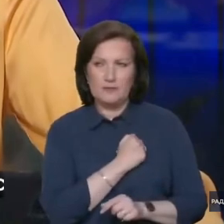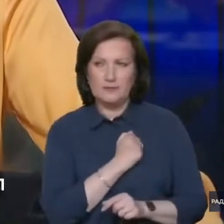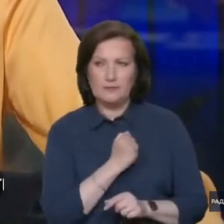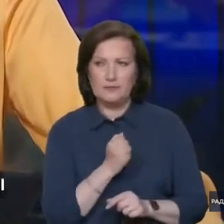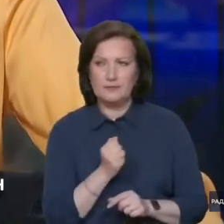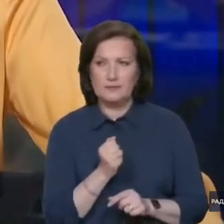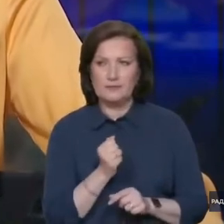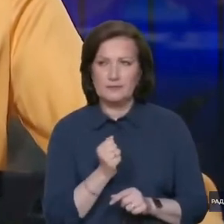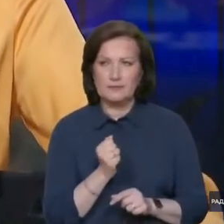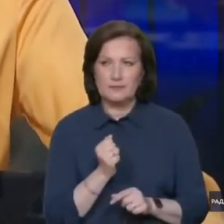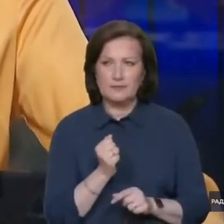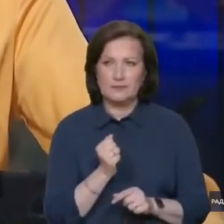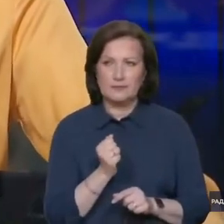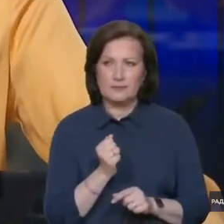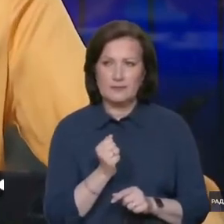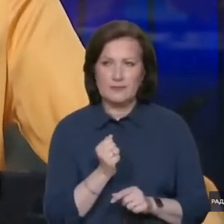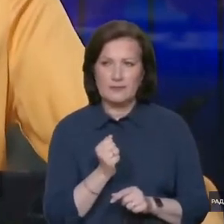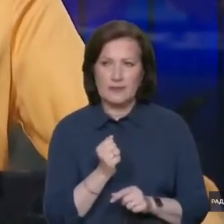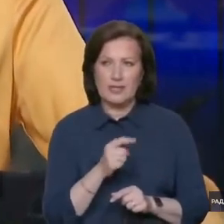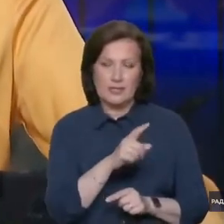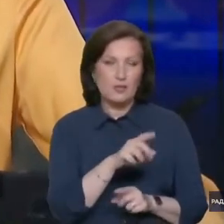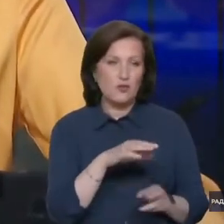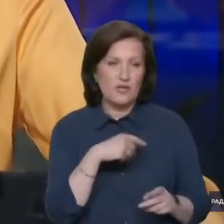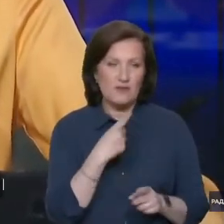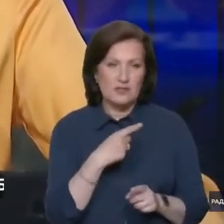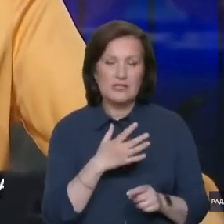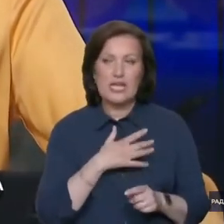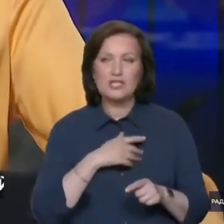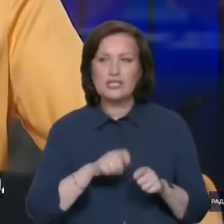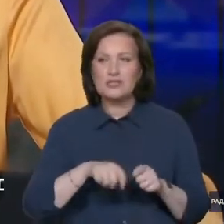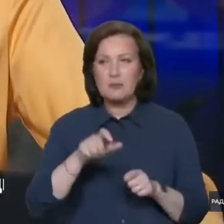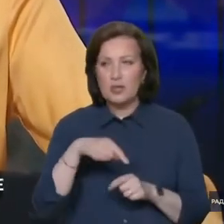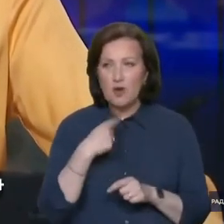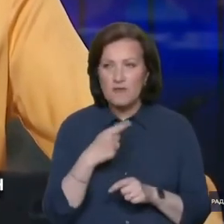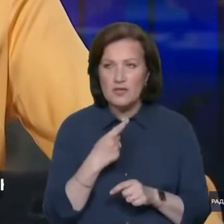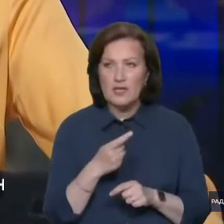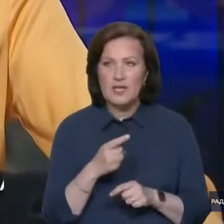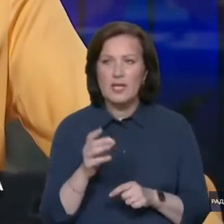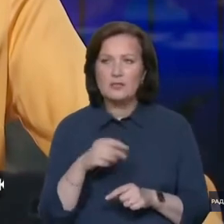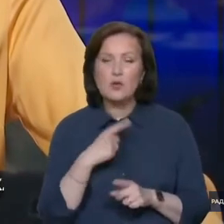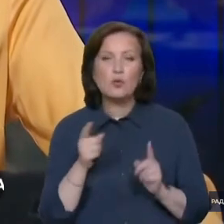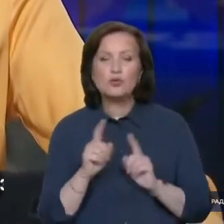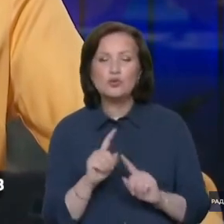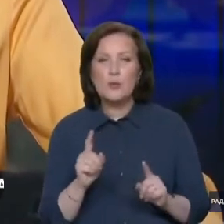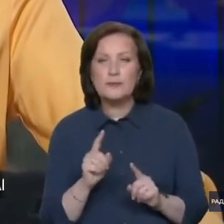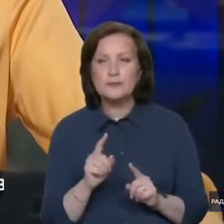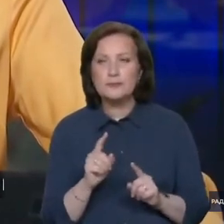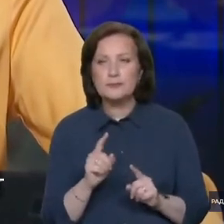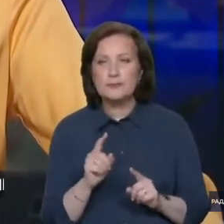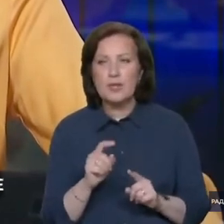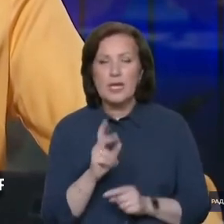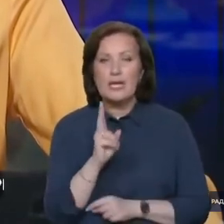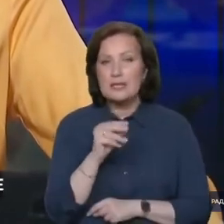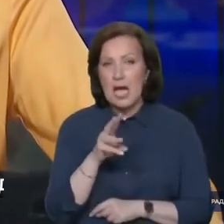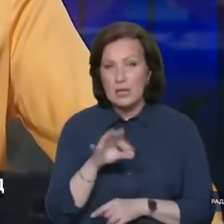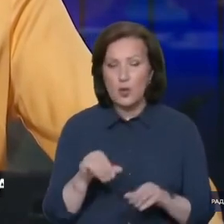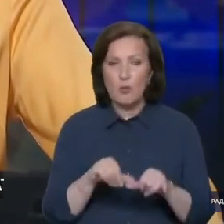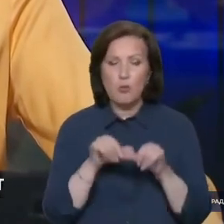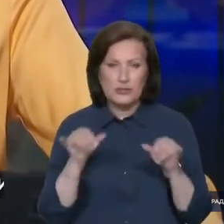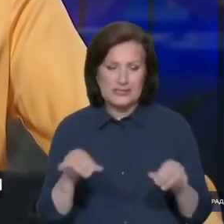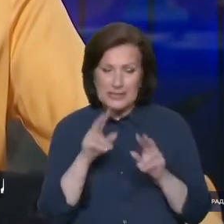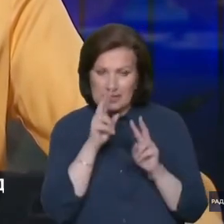Не те, щоб силове, що те, що ви те, що наш експерт говорив, йшлося про те, що НАТО